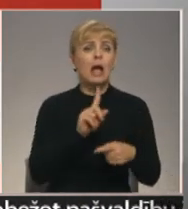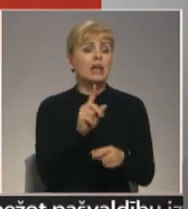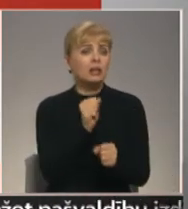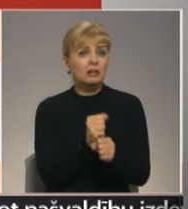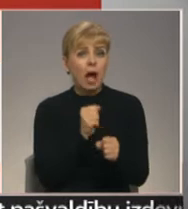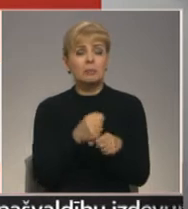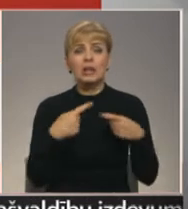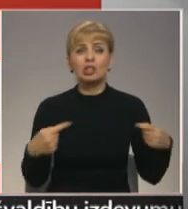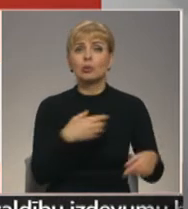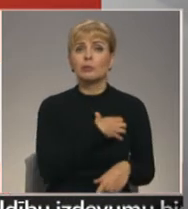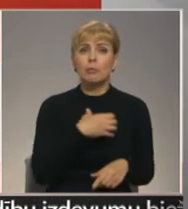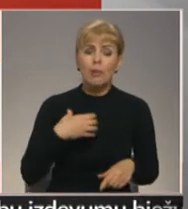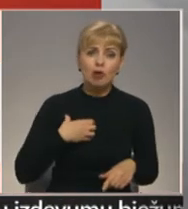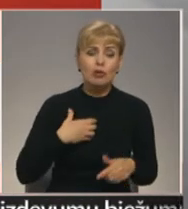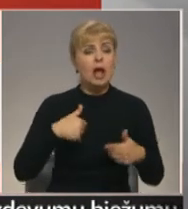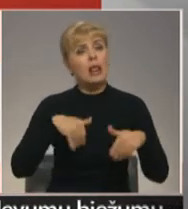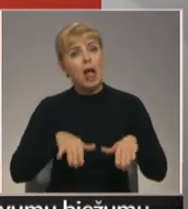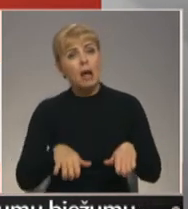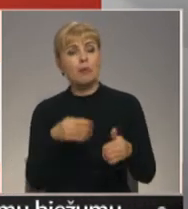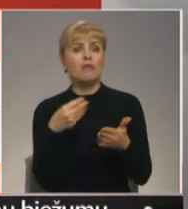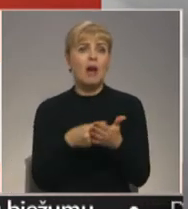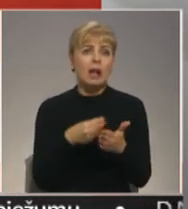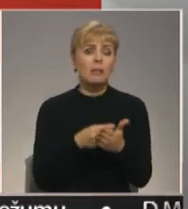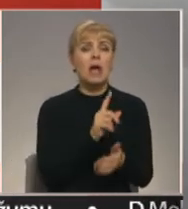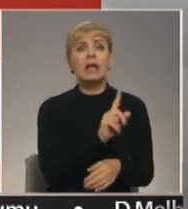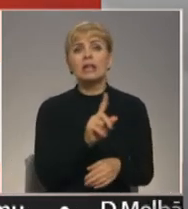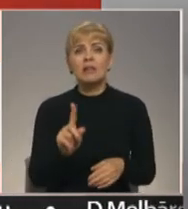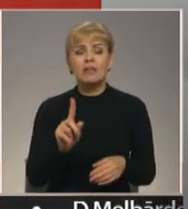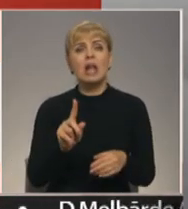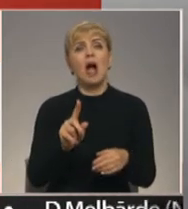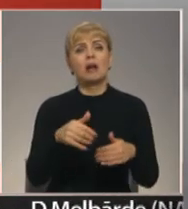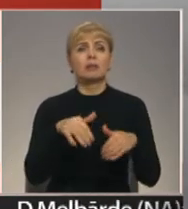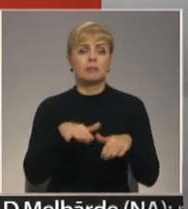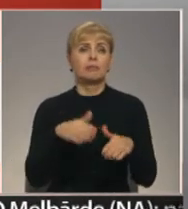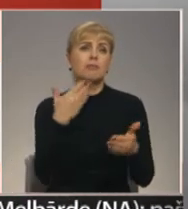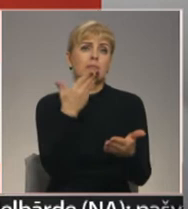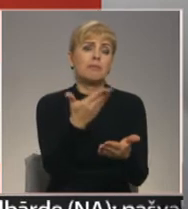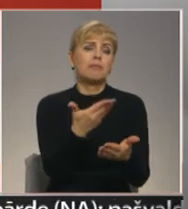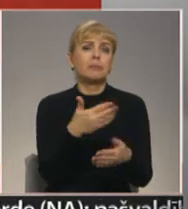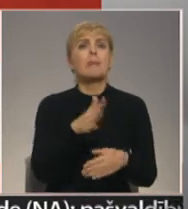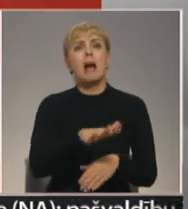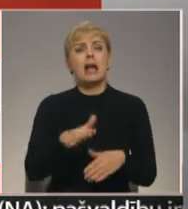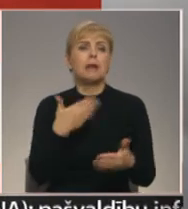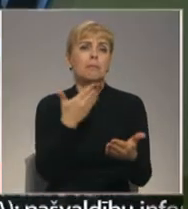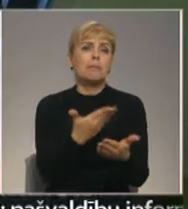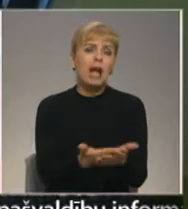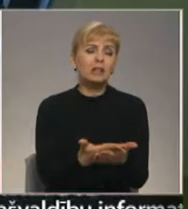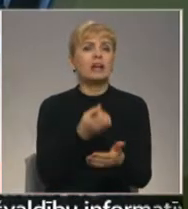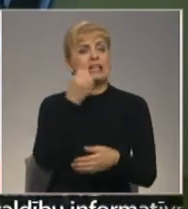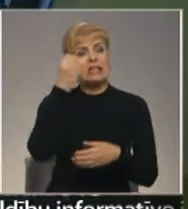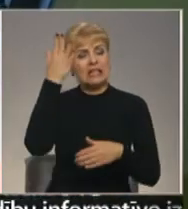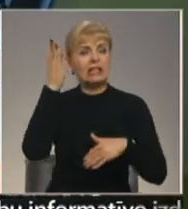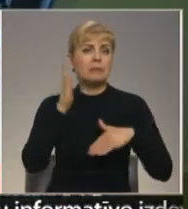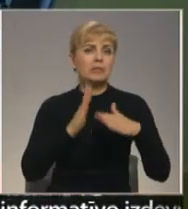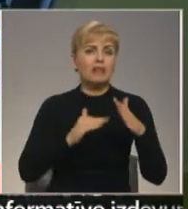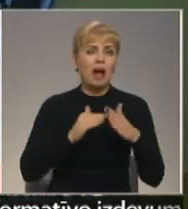instruments pašvaldībām, lai lemtu, vērtētu un ikvienam bērnam tiktu piedāvāt kvalitatīvu izglītību neatkarīgi no skolas atrašanās vietas.